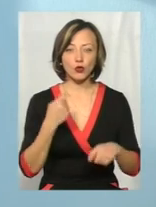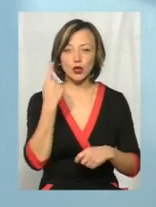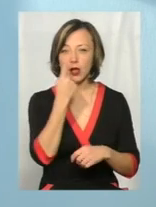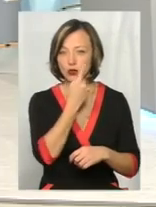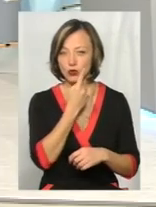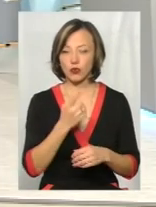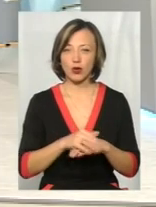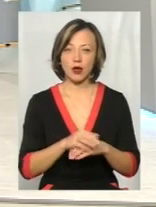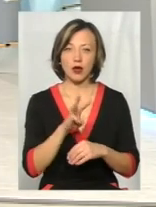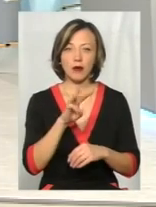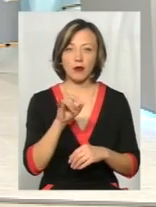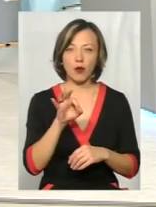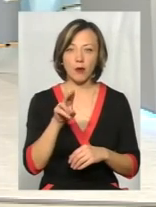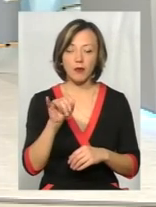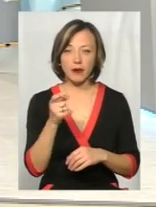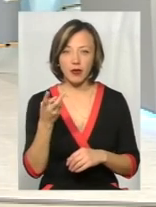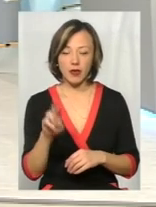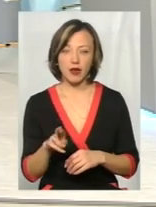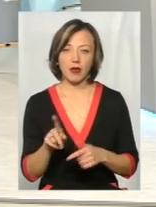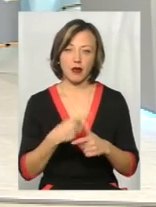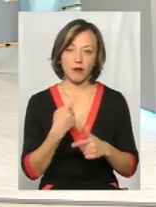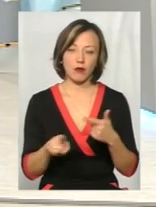зору, міопія, тобто близорукість, чи…